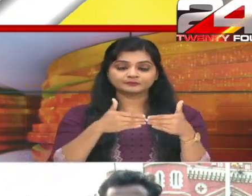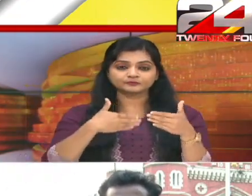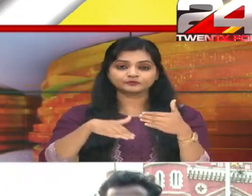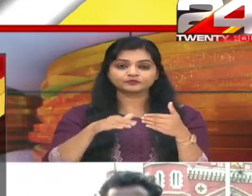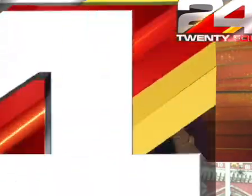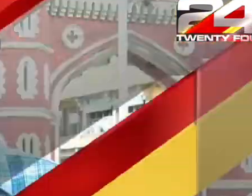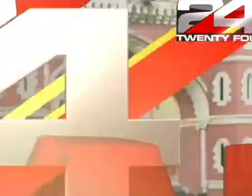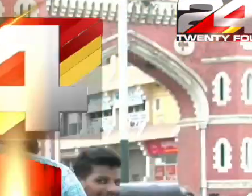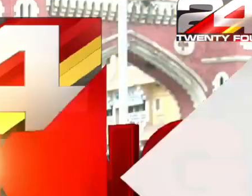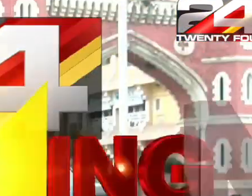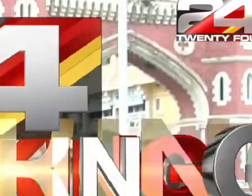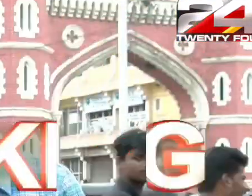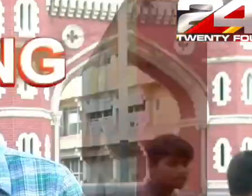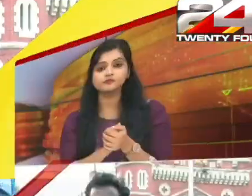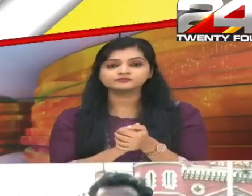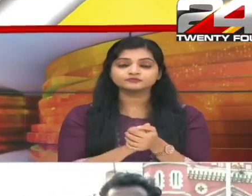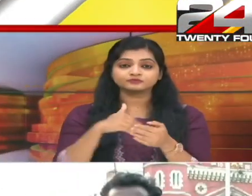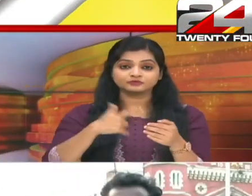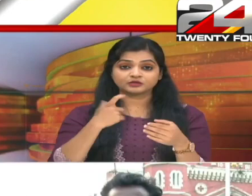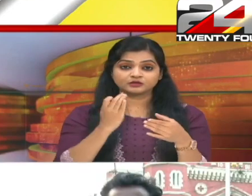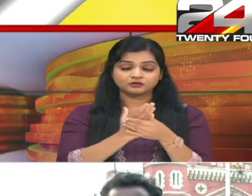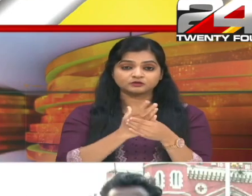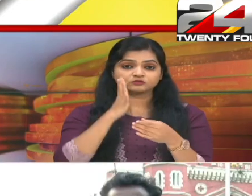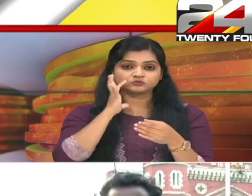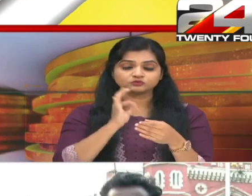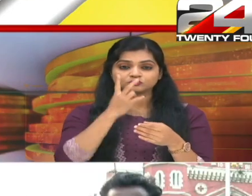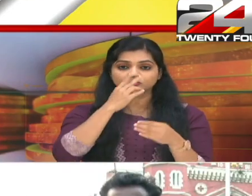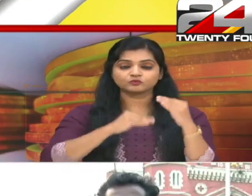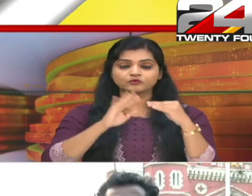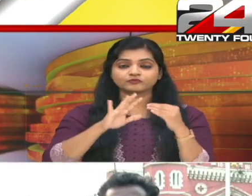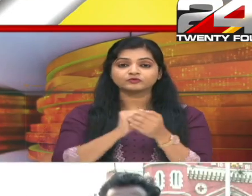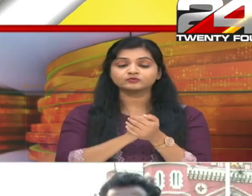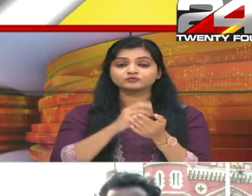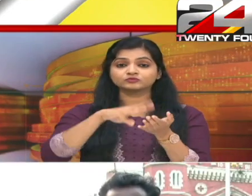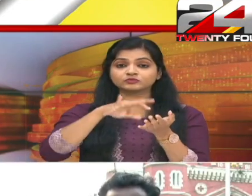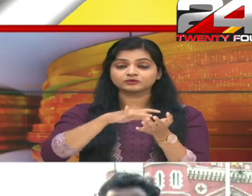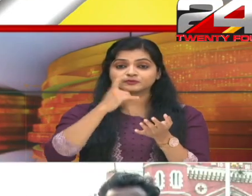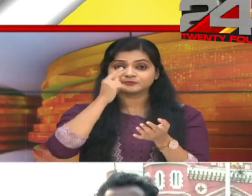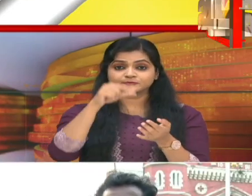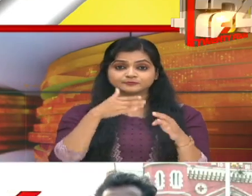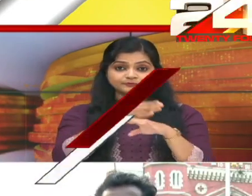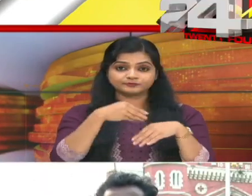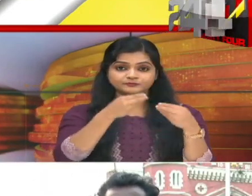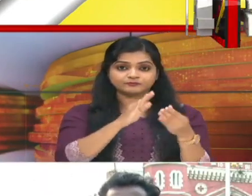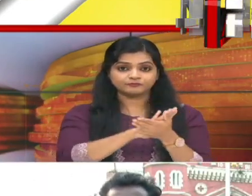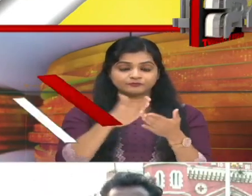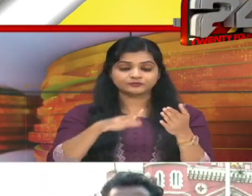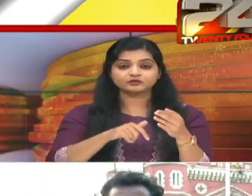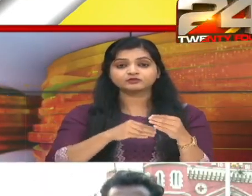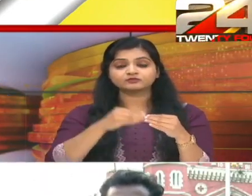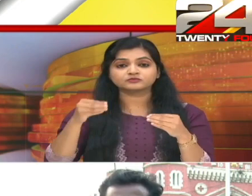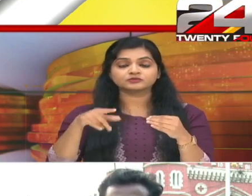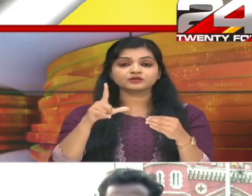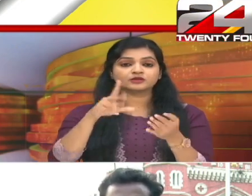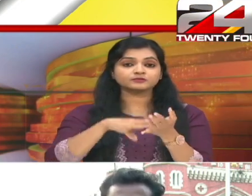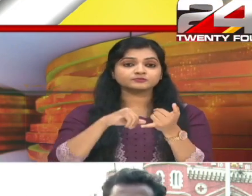വിവരമായി ഈ ഘട്ടത്തിൽ പുറത്തു വരുന്നുണ്ട്. ഏതായാലും ഈ കേസ് വളരെ ഗൗരവമായി എടുക്കുന്നു. പ്രത്യേകിച്ച് ഈ പ്രതി മ്യൂസിയത്തിൽ ആ സ്ത്രീയെ ആക്രമിച്ചതിന് ശേഷം LMS ജംഗ്ഷൻ വരെ പോയി എന്നുള്ള കാര്യം അന്വേഷണ